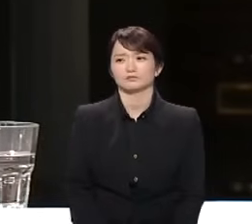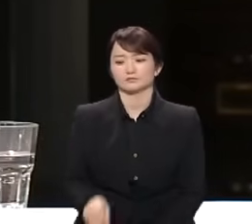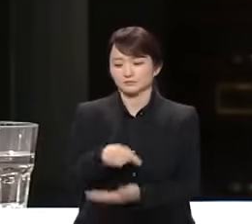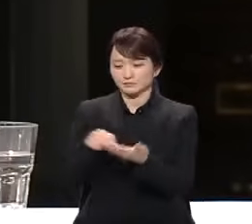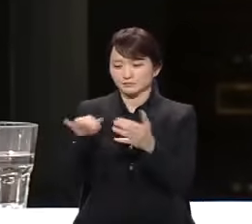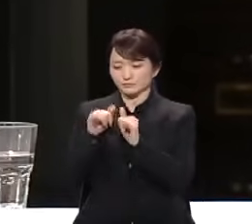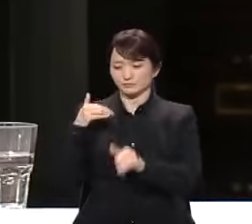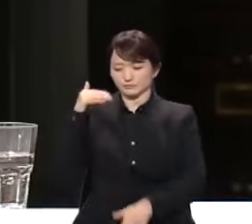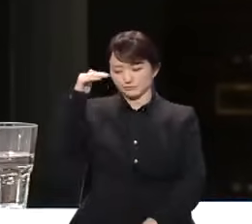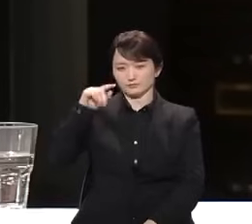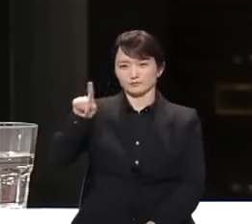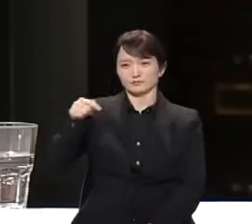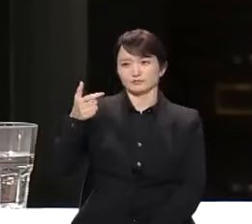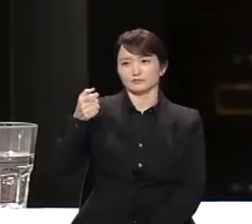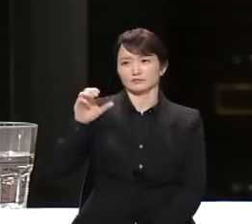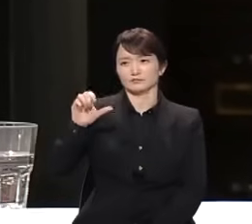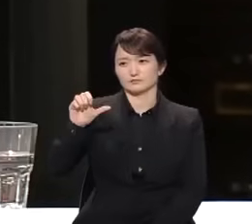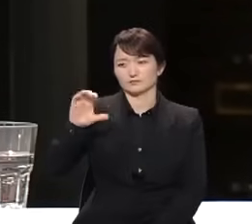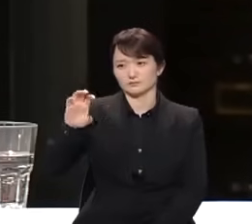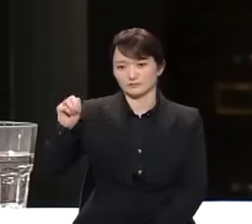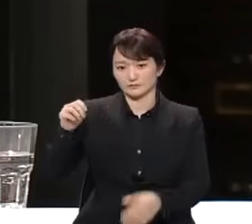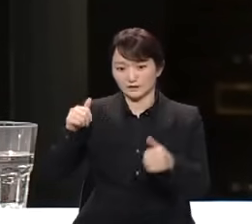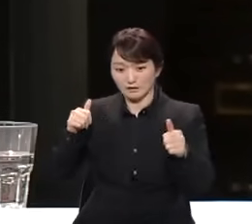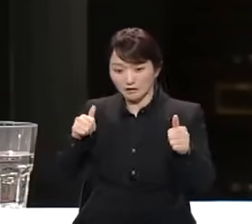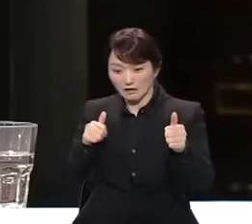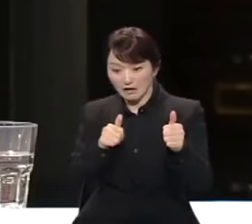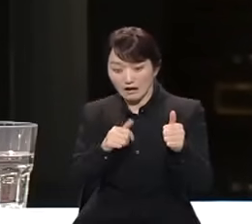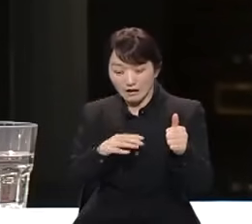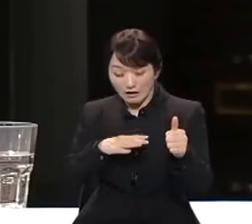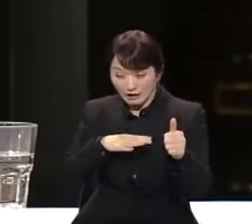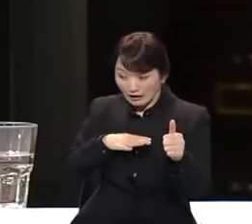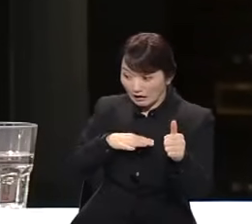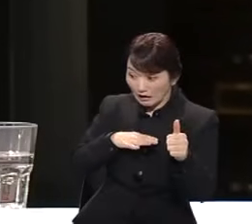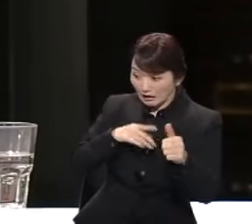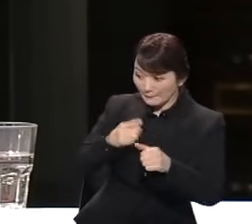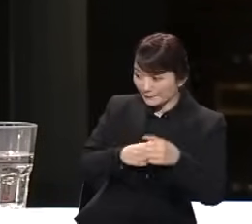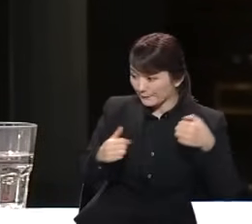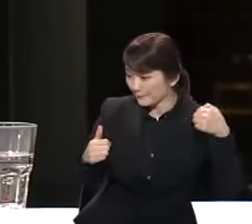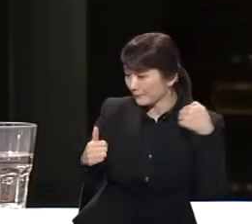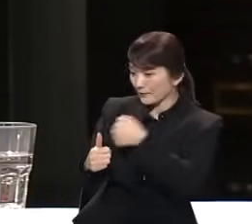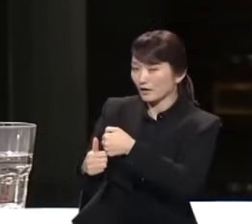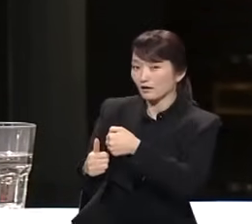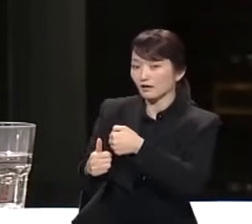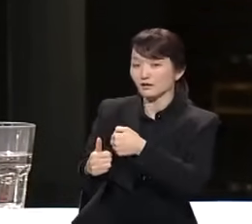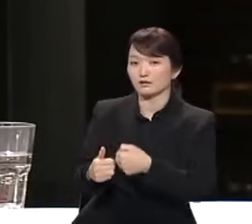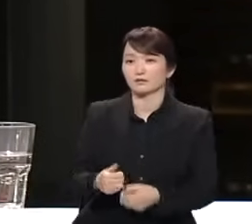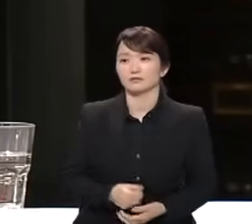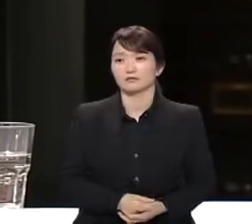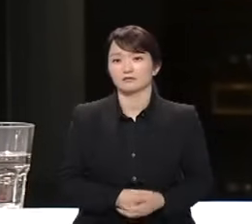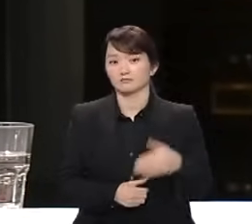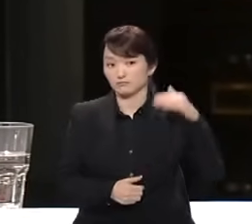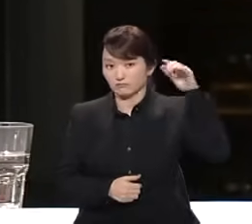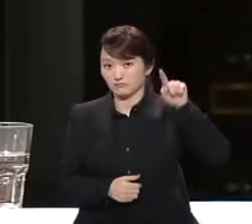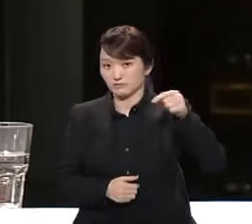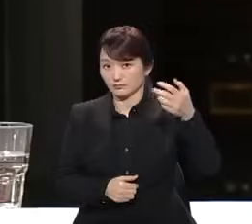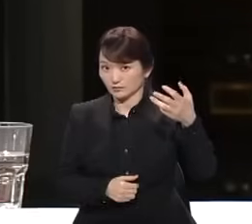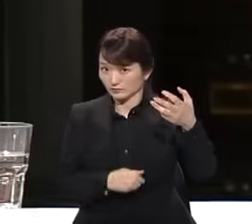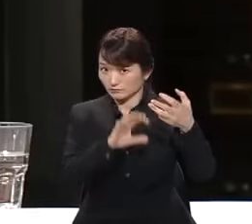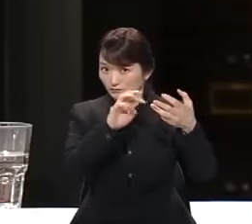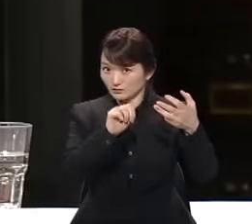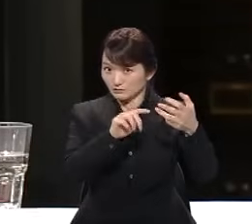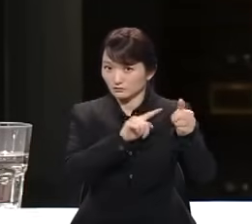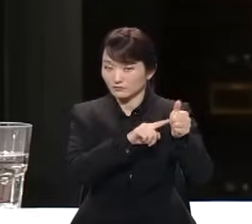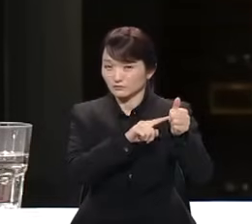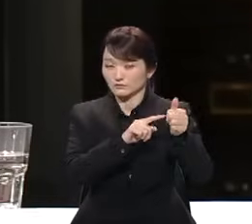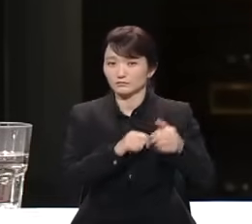165cm 신장을 가진 사람이 다가오자 겁이 나서 반격을 하다 저렇게 됐다고요? 180짜리가? 자, 여기서